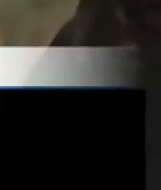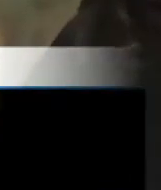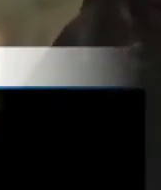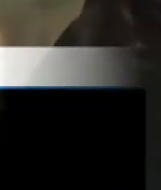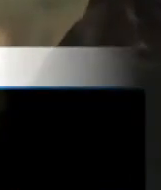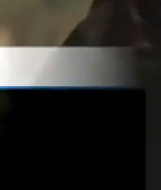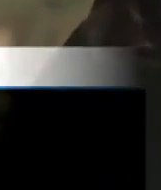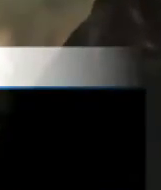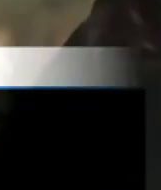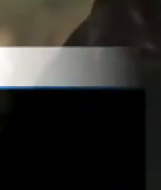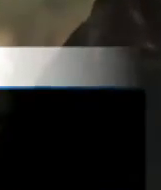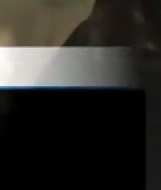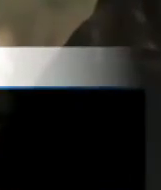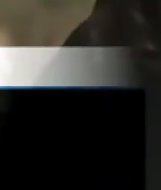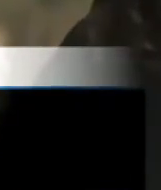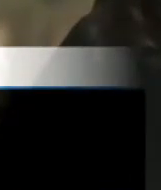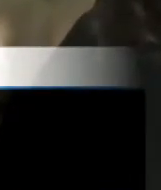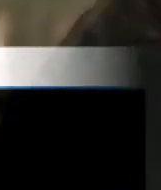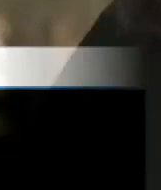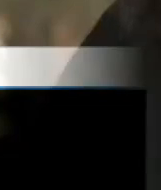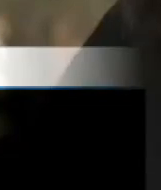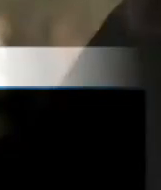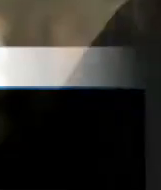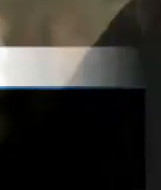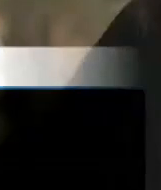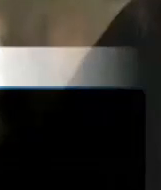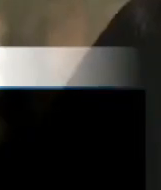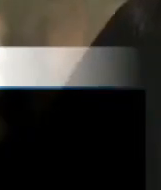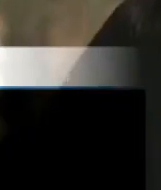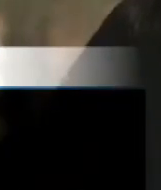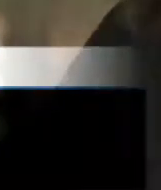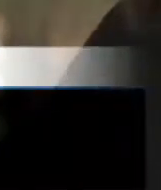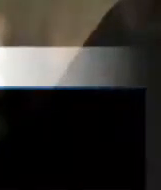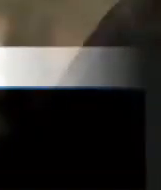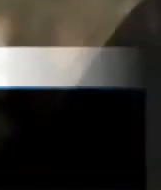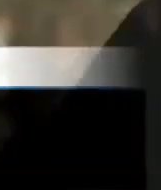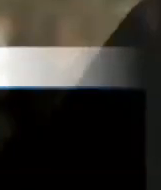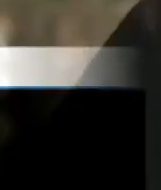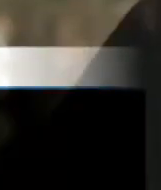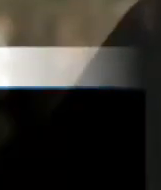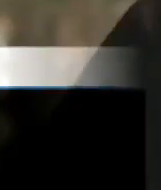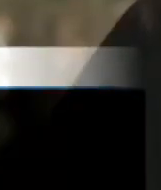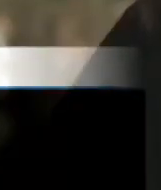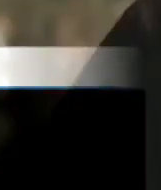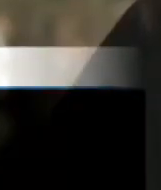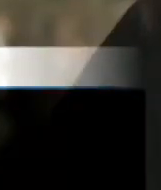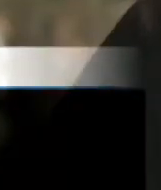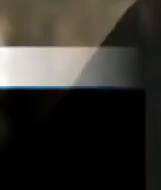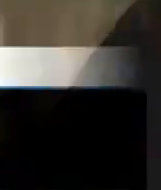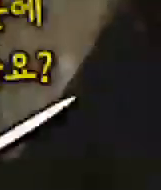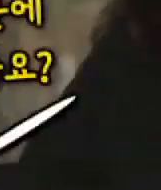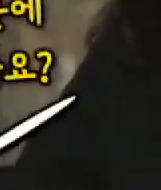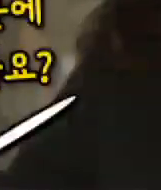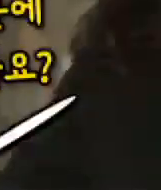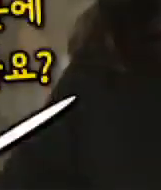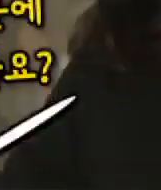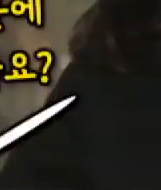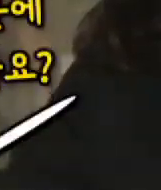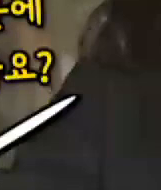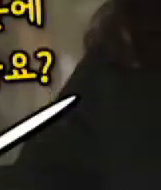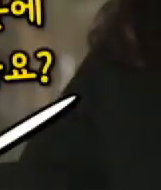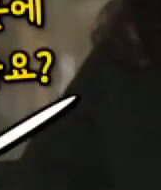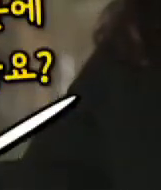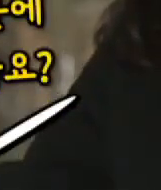저는 국민적인 분노가 있는 사건인 거 알고 있습니다. 그래도 사실을 밝혀야 되는 게 저희 입장이고 저희는 저희대로 진실을 밝히고 싶습니다. 오늘